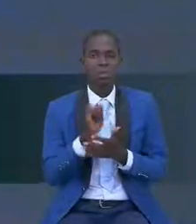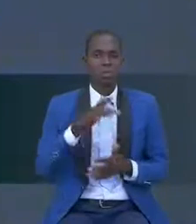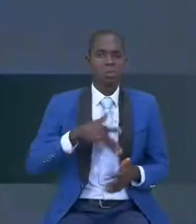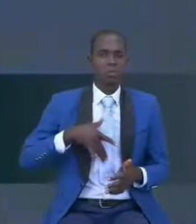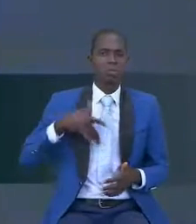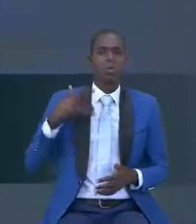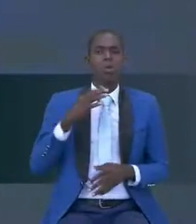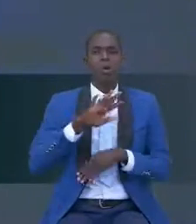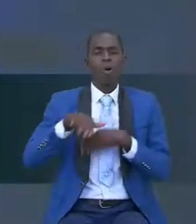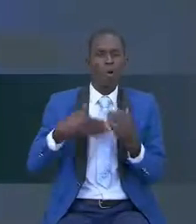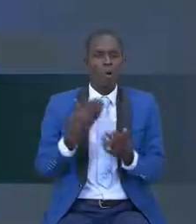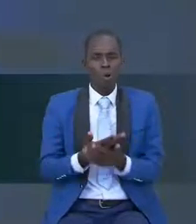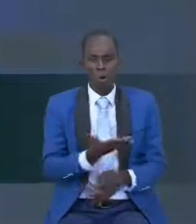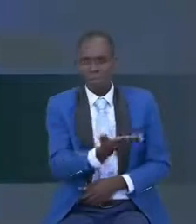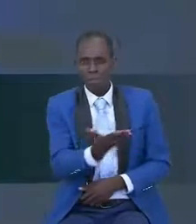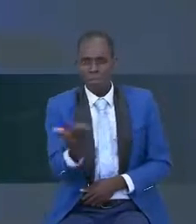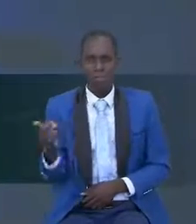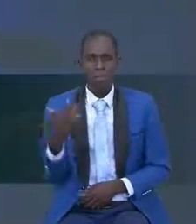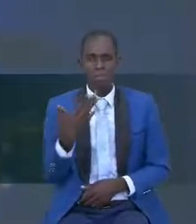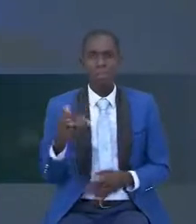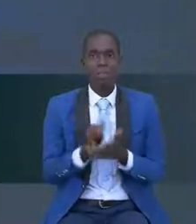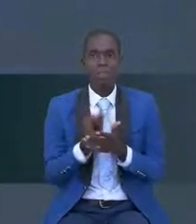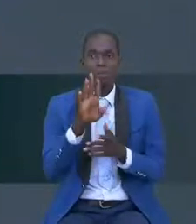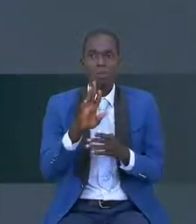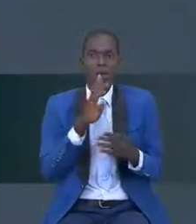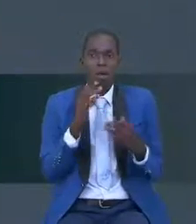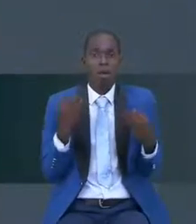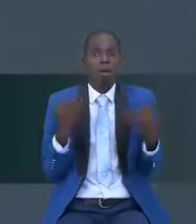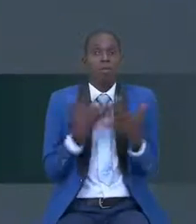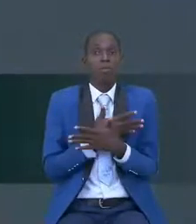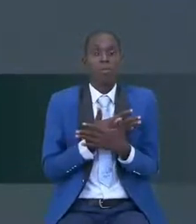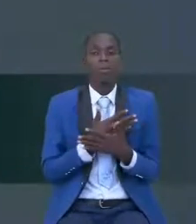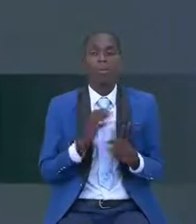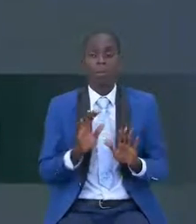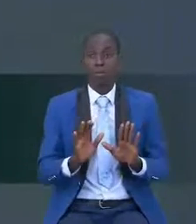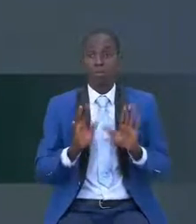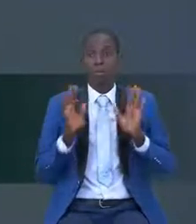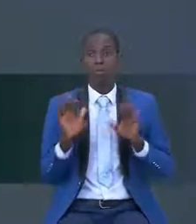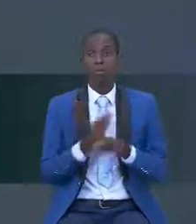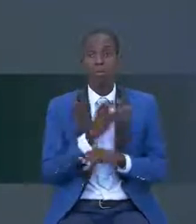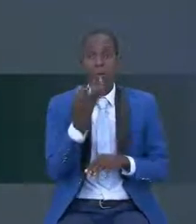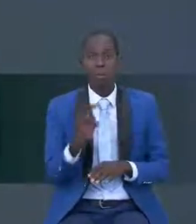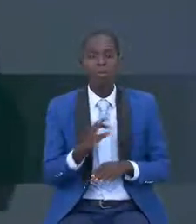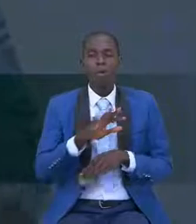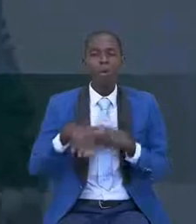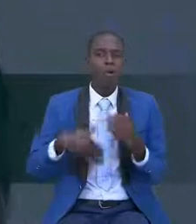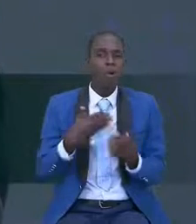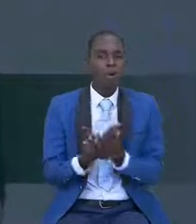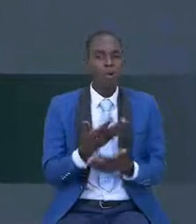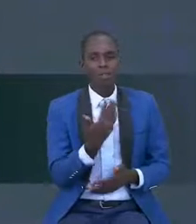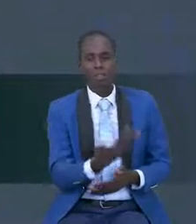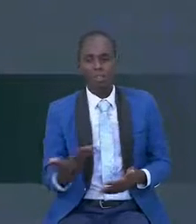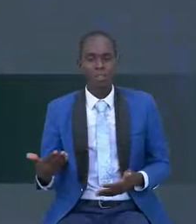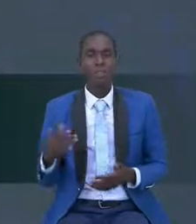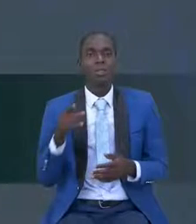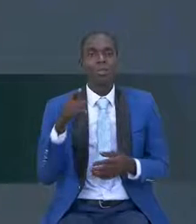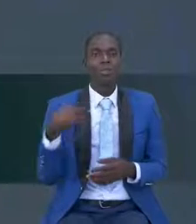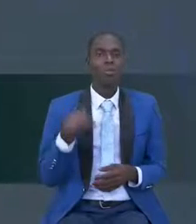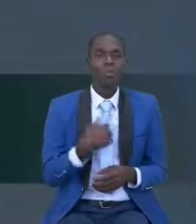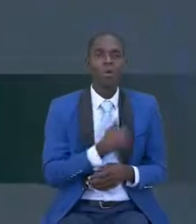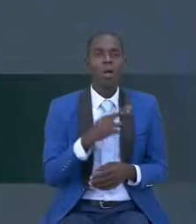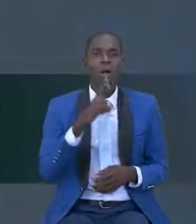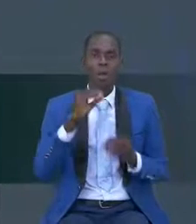ces choses que tu crains, dans toutes ces choses, mais dans toutes ces choses, nous sommes plus que vainqueurs